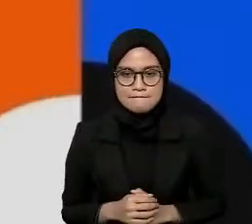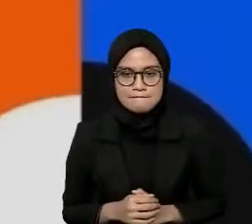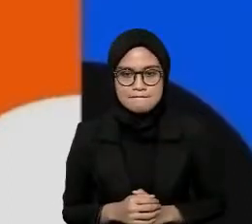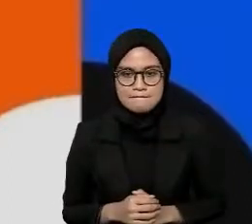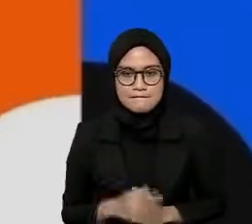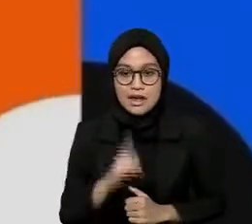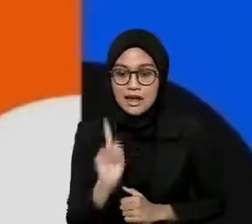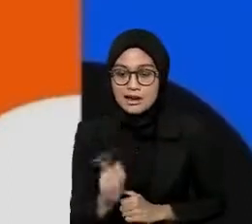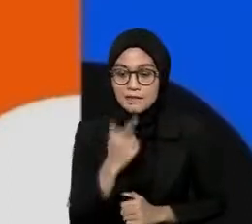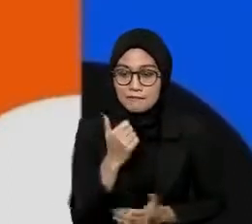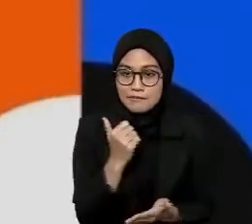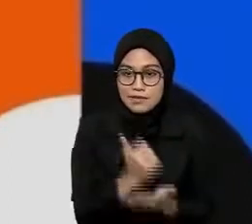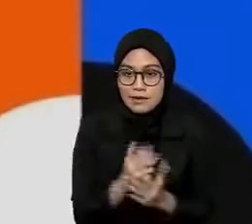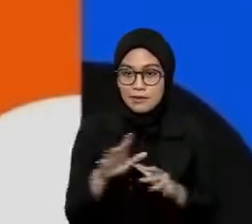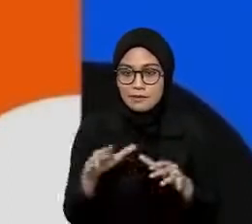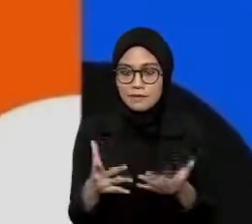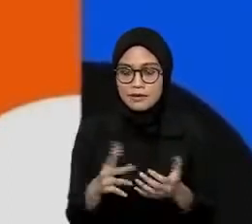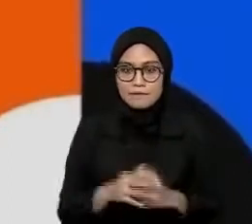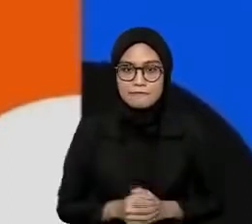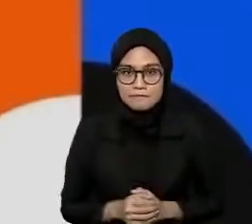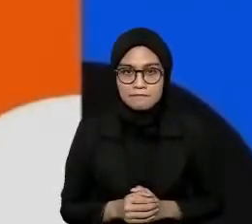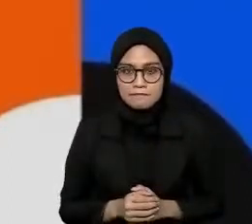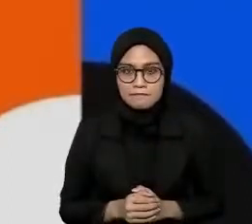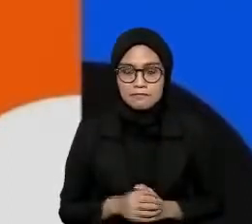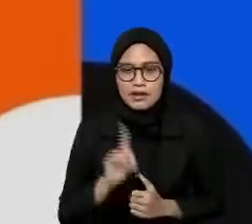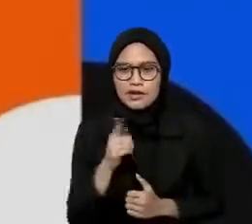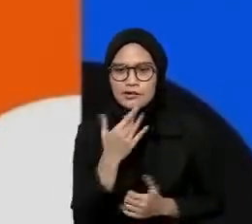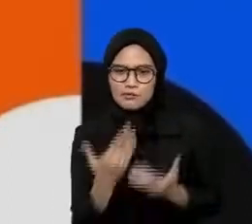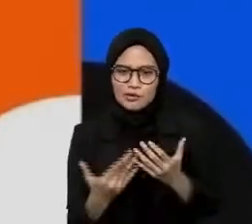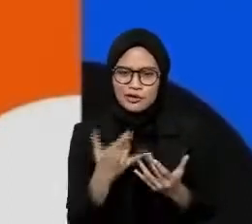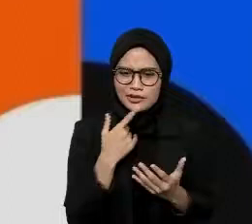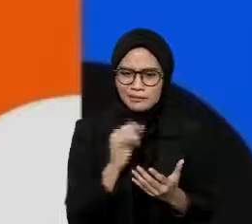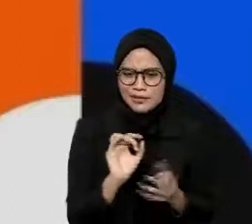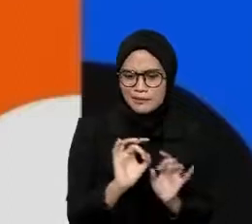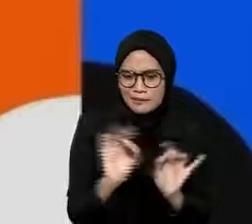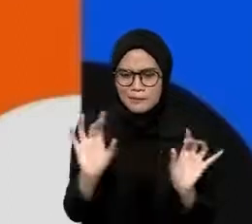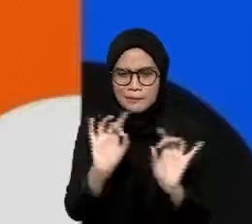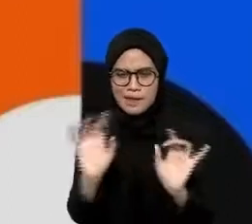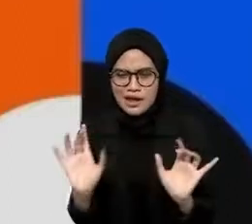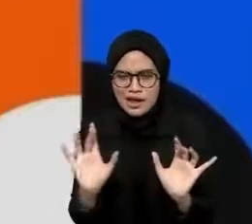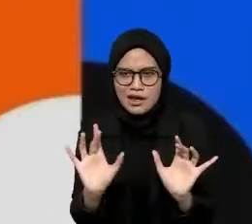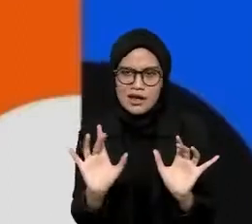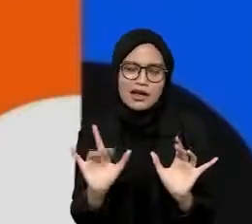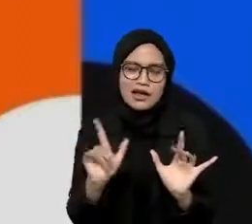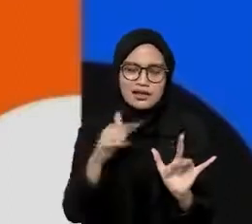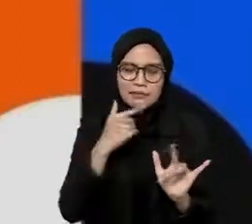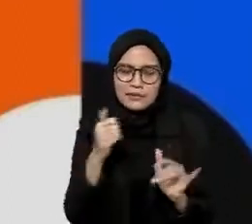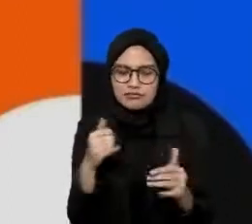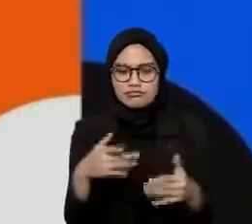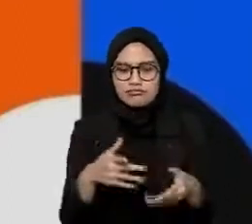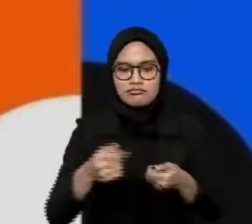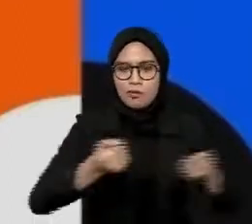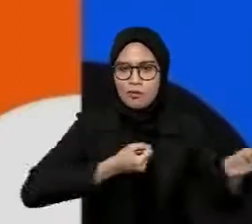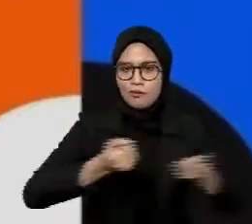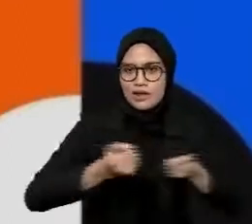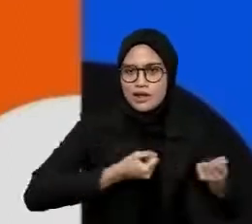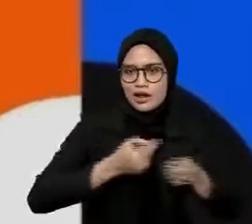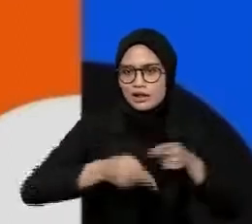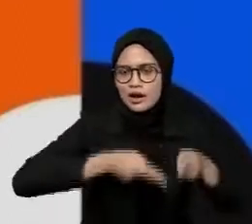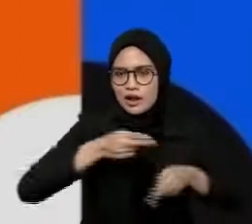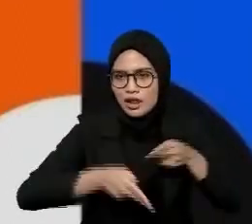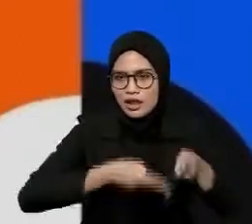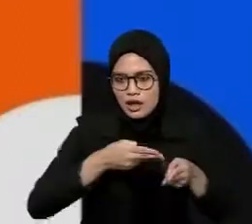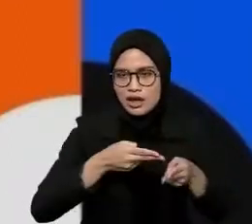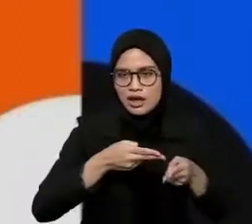pengaturan mobilitas masyarakat ini antara lain akan terjadi dinamika terhadap pengendalian mobilitas transportasi darat. di mana